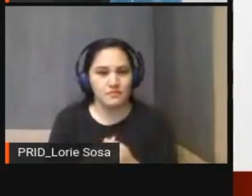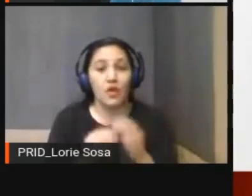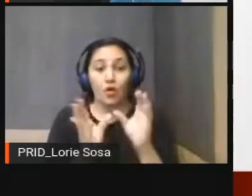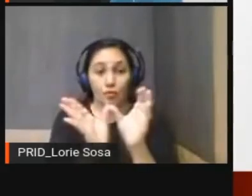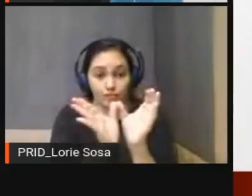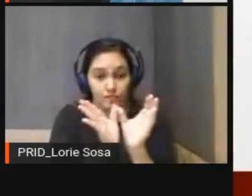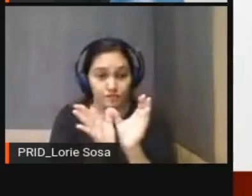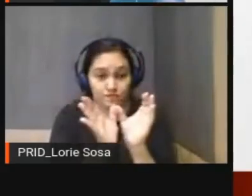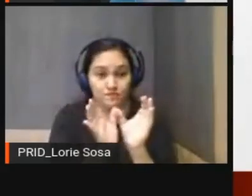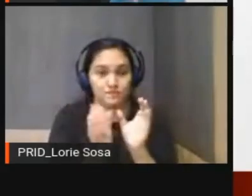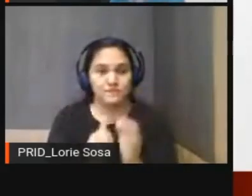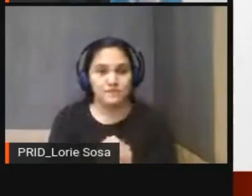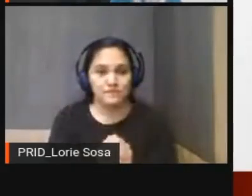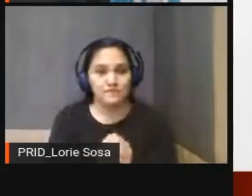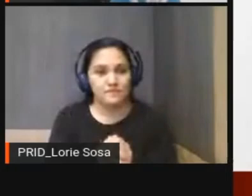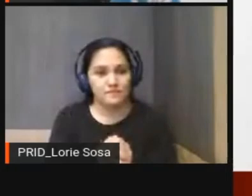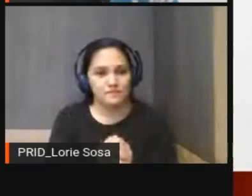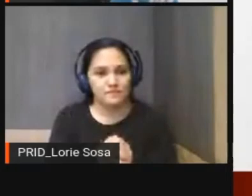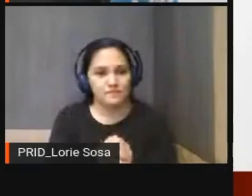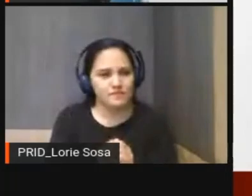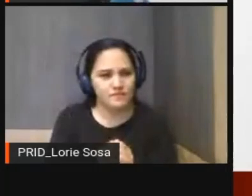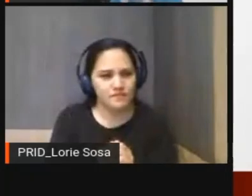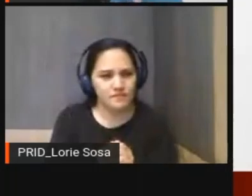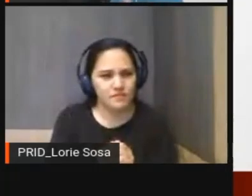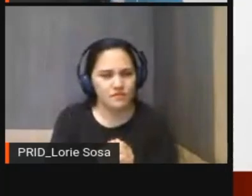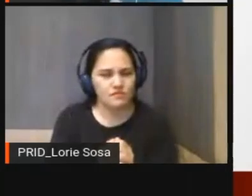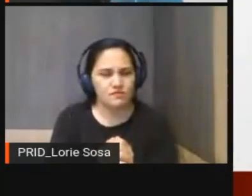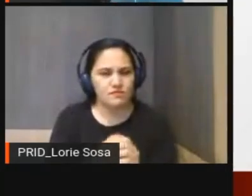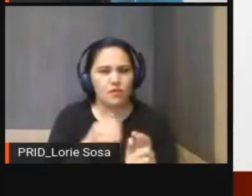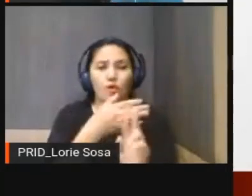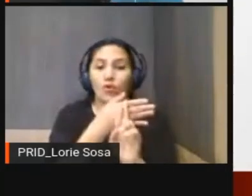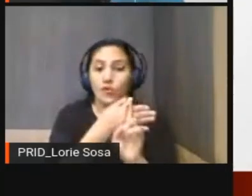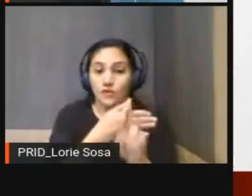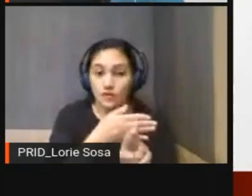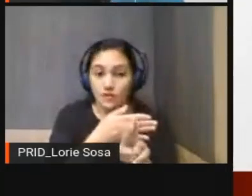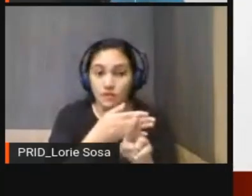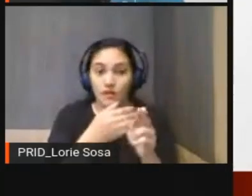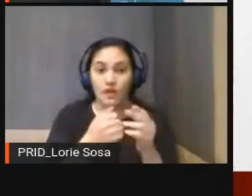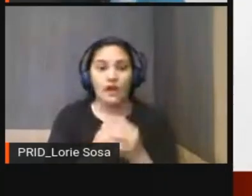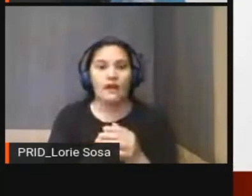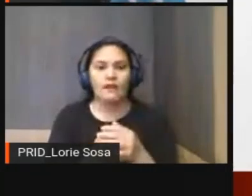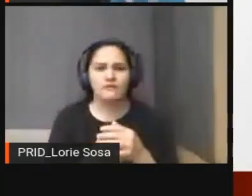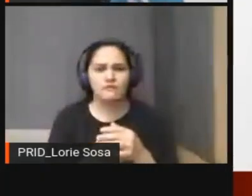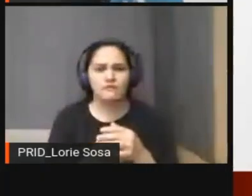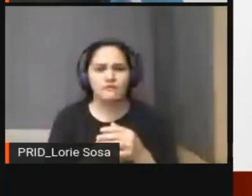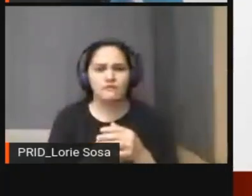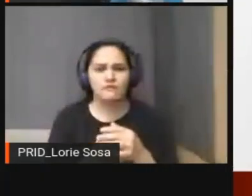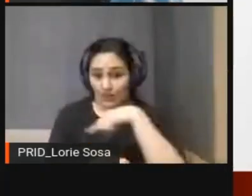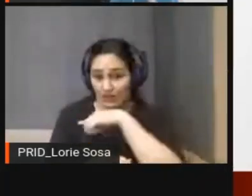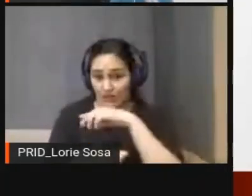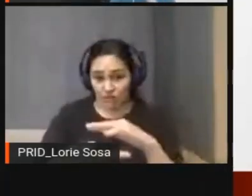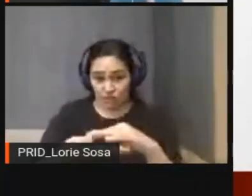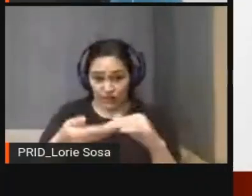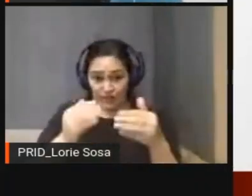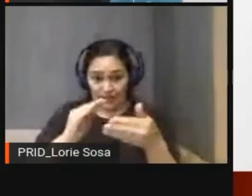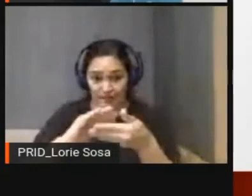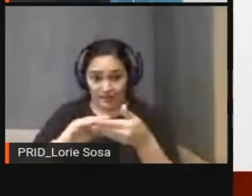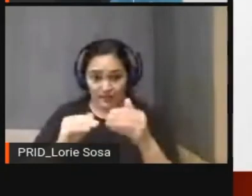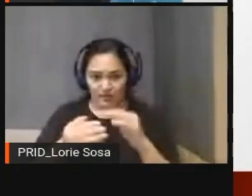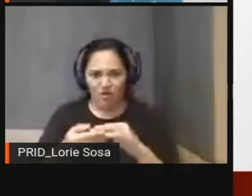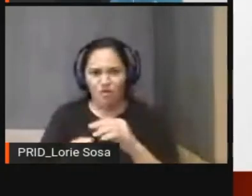Yun nga, babalik tayo doon sa ating hong kwento, no? Magiging mahirap ang laban na